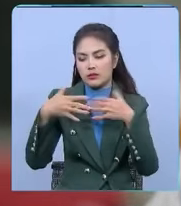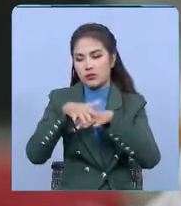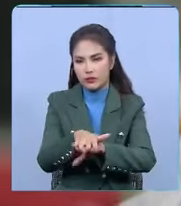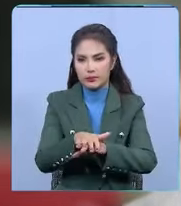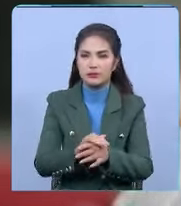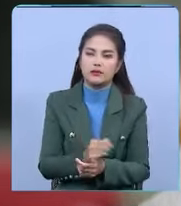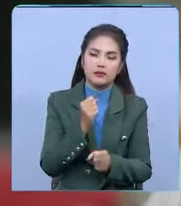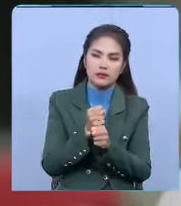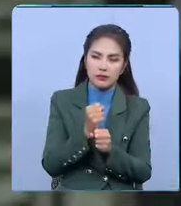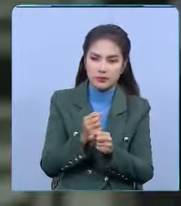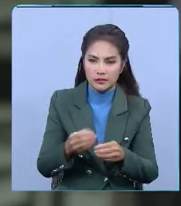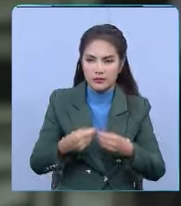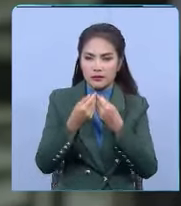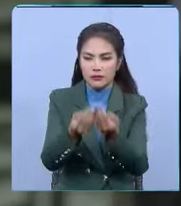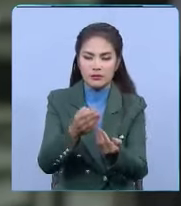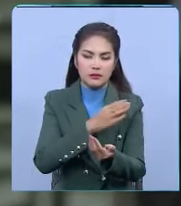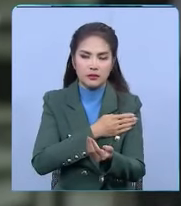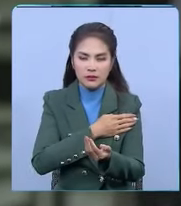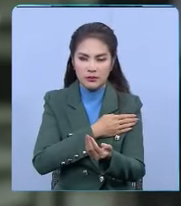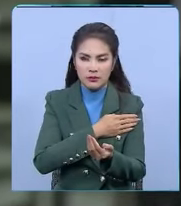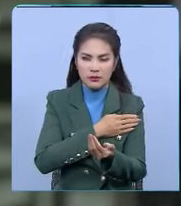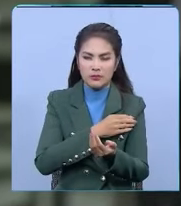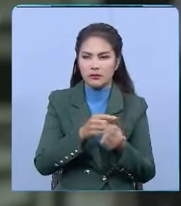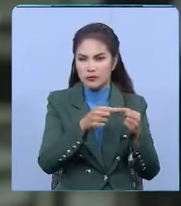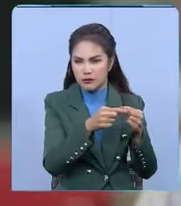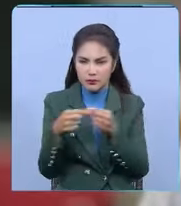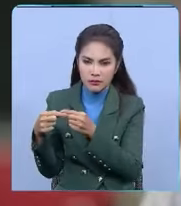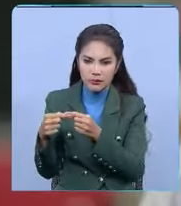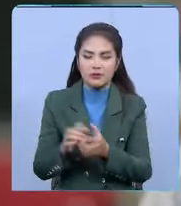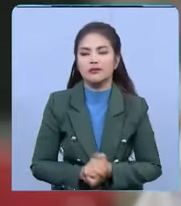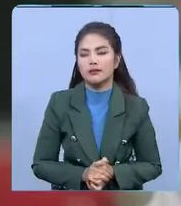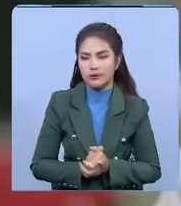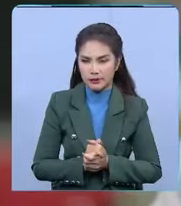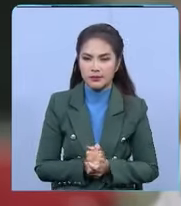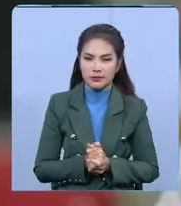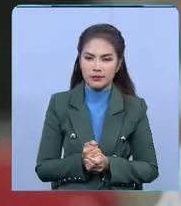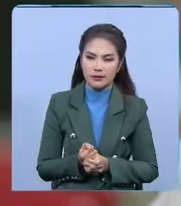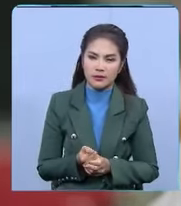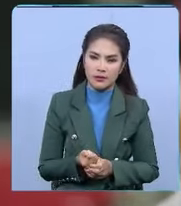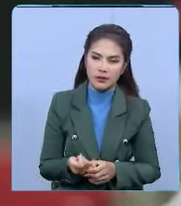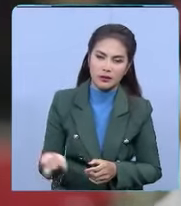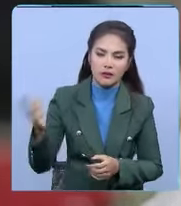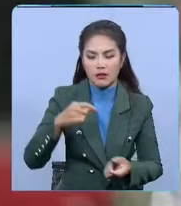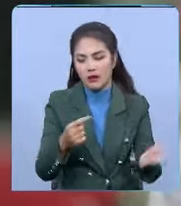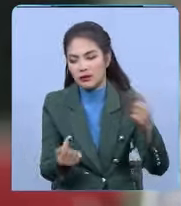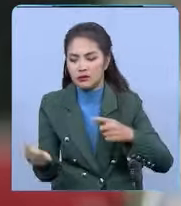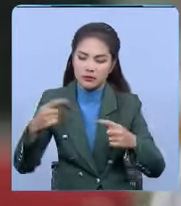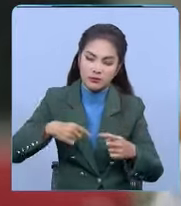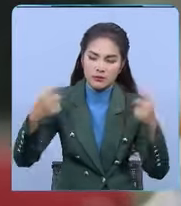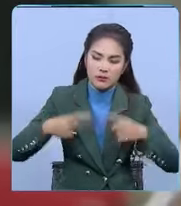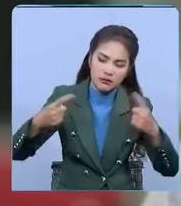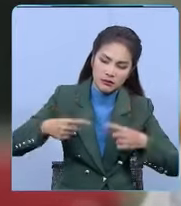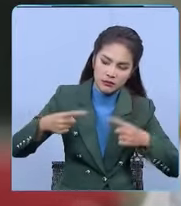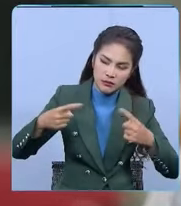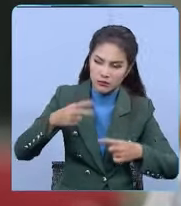งานให้กับประเทศชาติต่อไปนะครับไม่ใช่ว่ามาเพื่อที่จะมาข ขัดแย้งว่าคนนี้ทำไม่ถูกคนนู้นทำไม่ถู